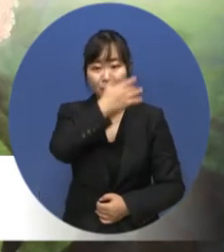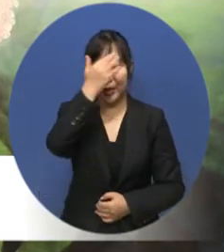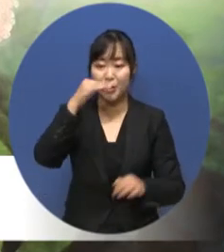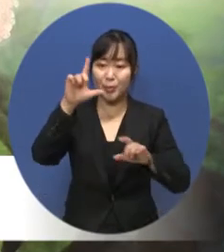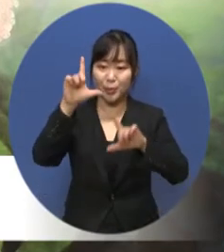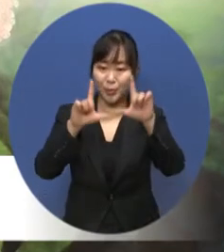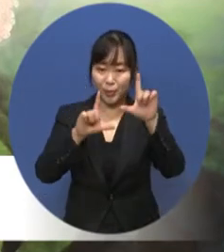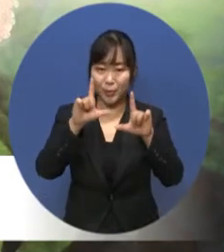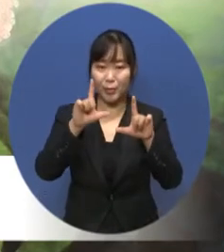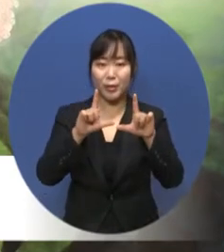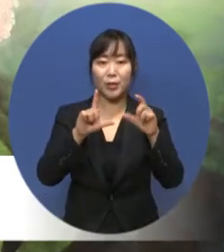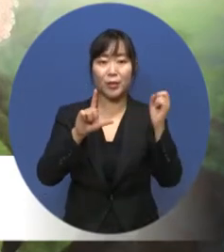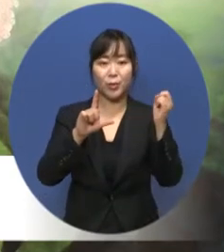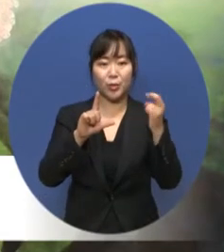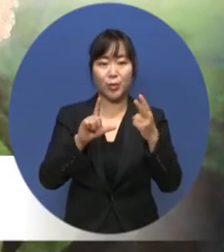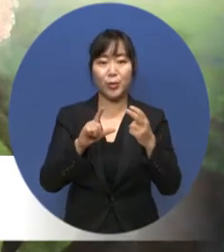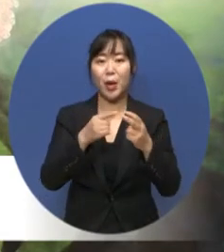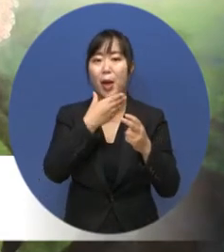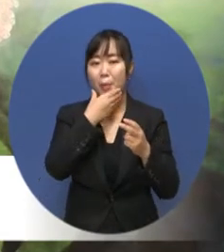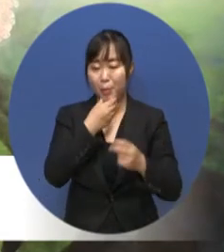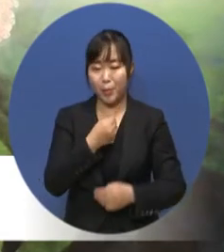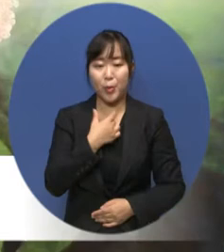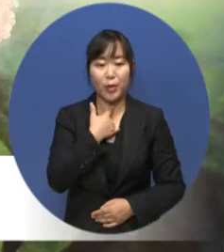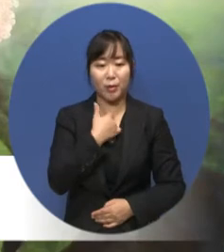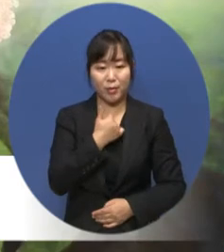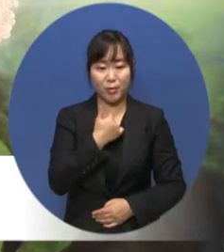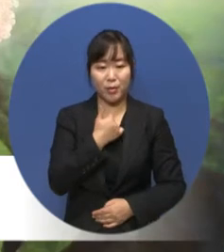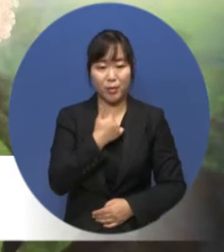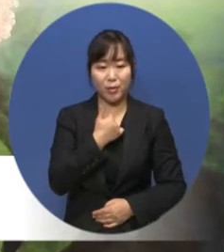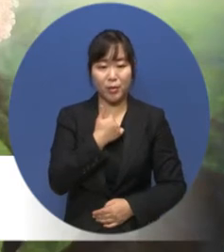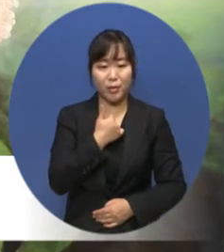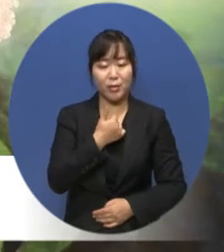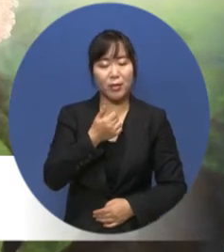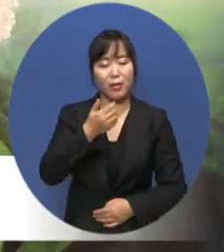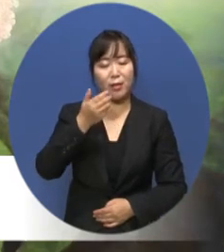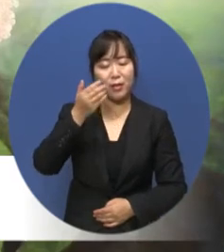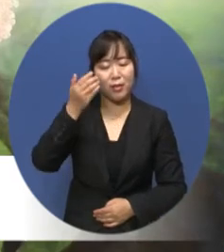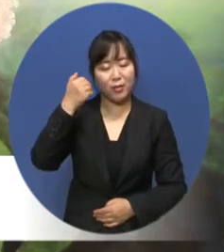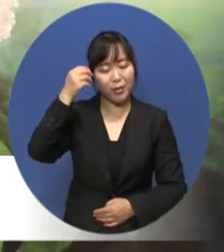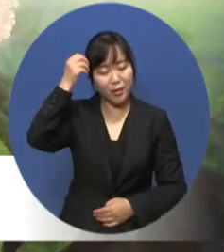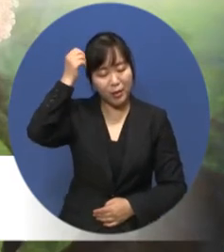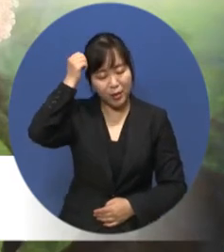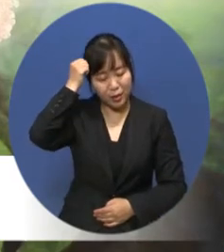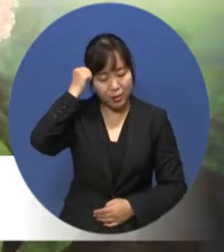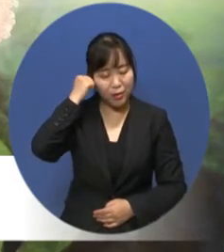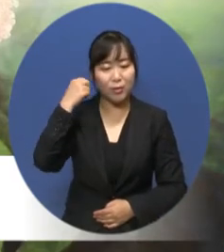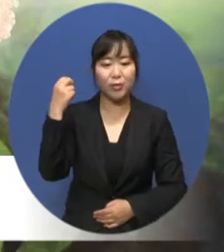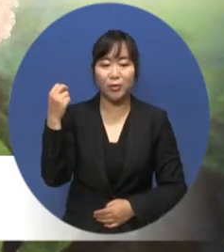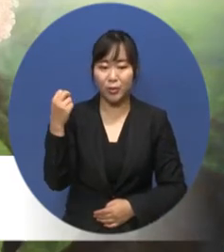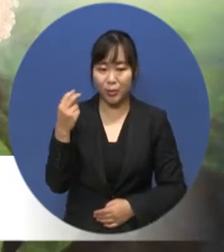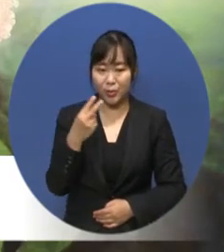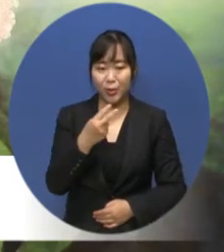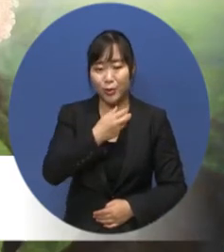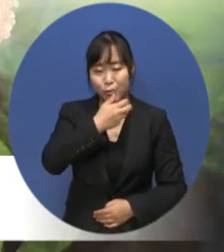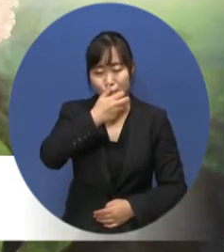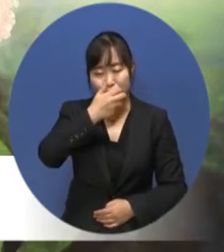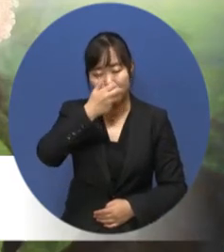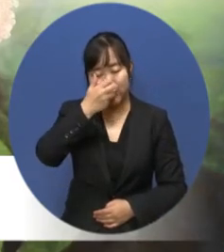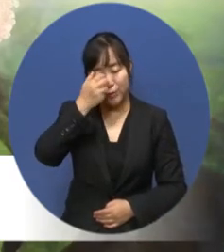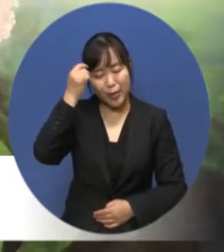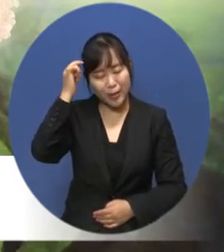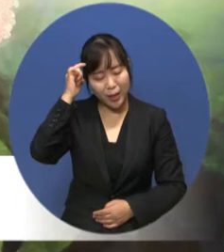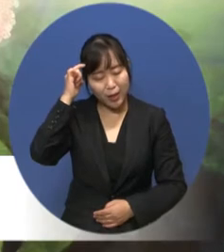자연들과 또 행복했던 기억의 순간들 그리고 꿈의